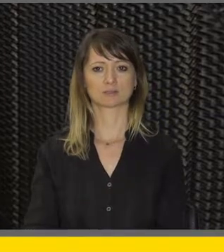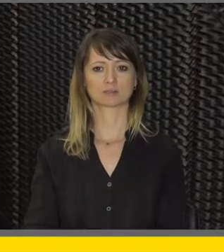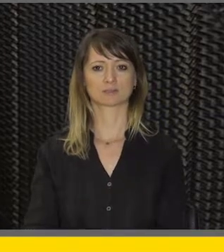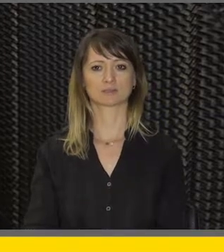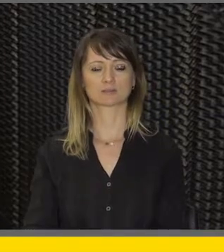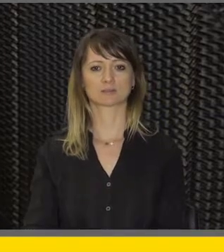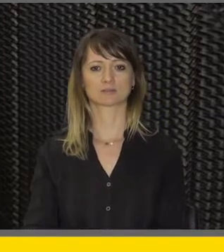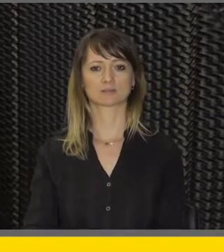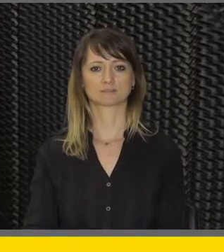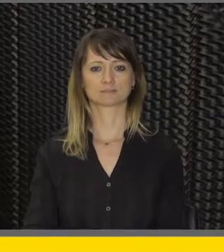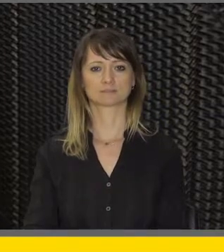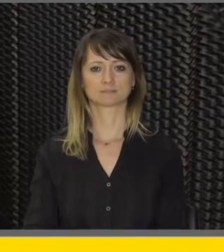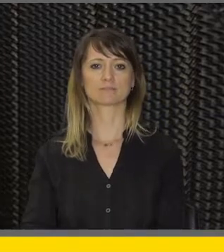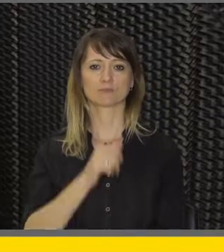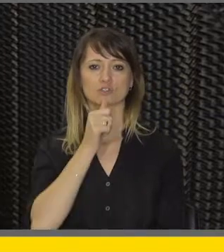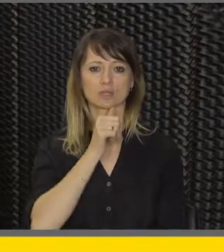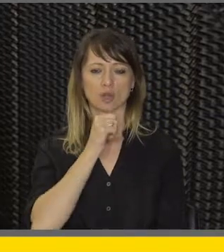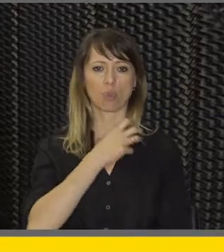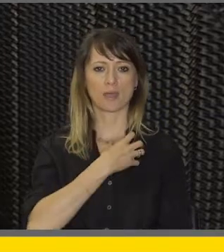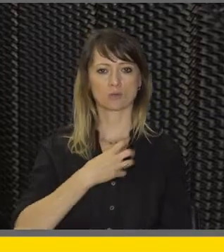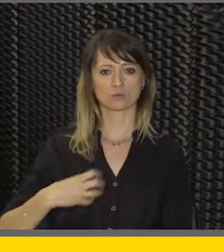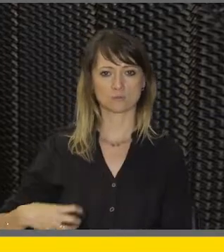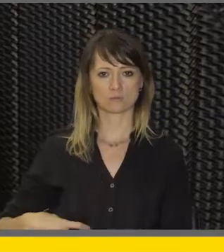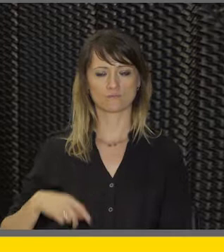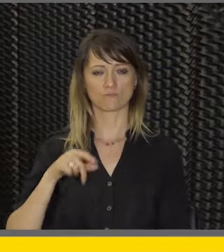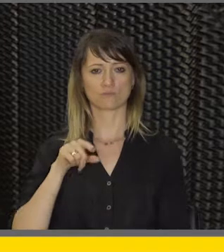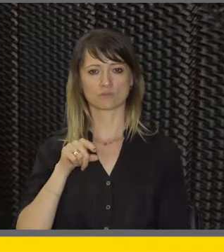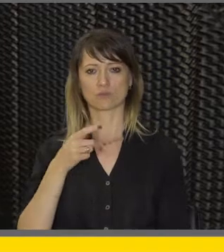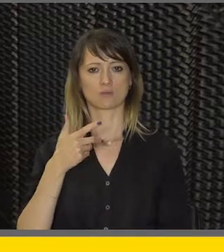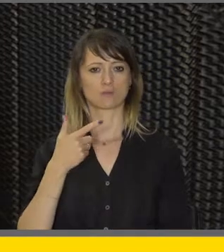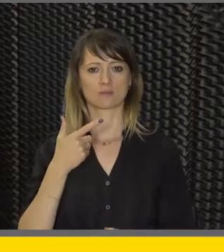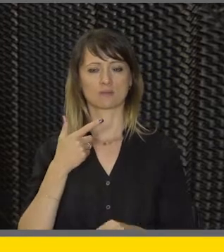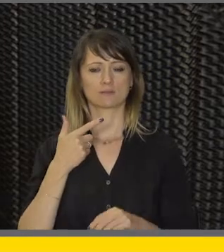Proszę Państwa, zielona gospodarka to nie jest nic nowego.